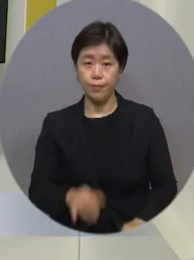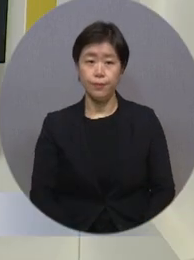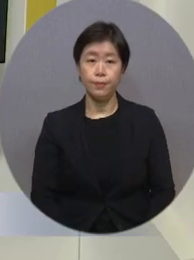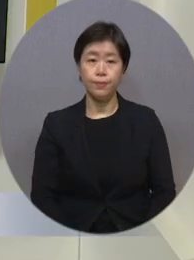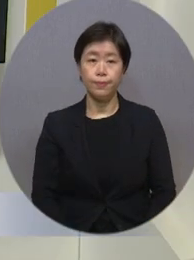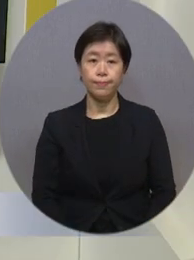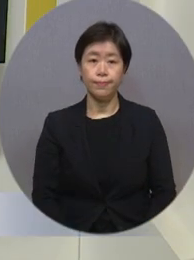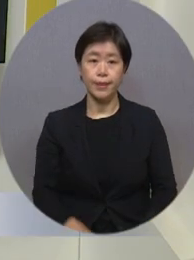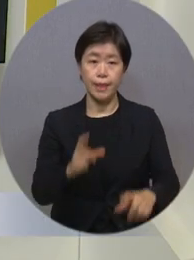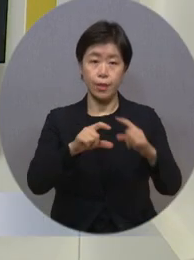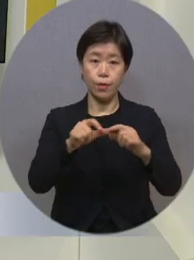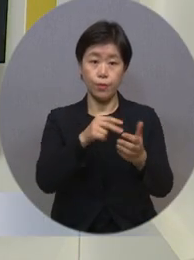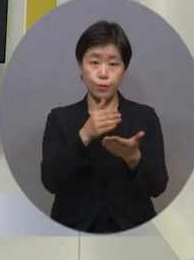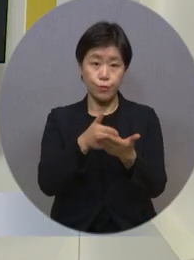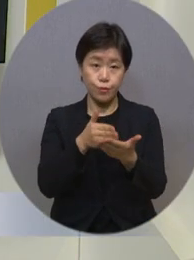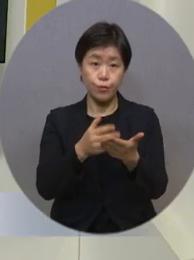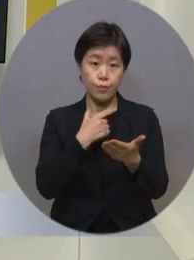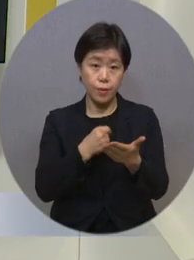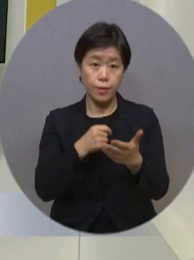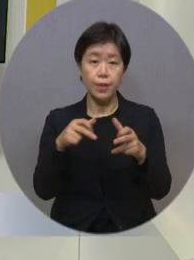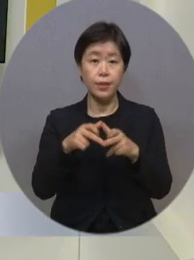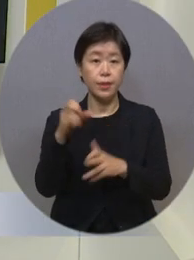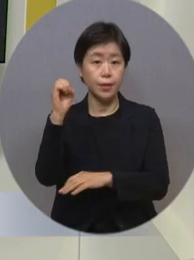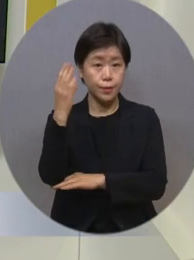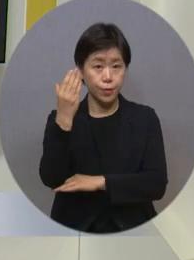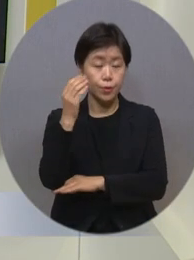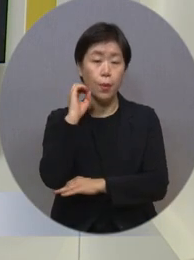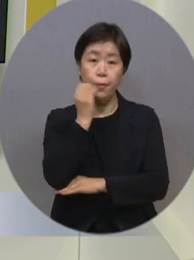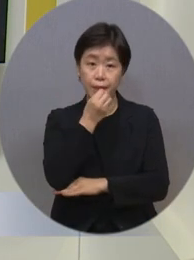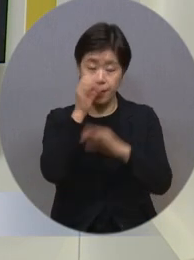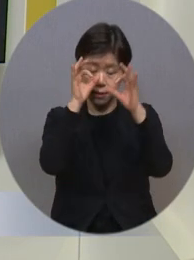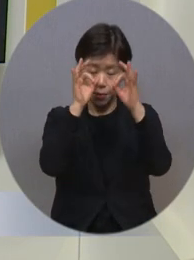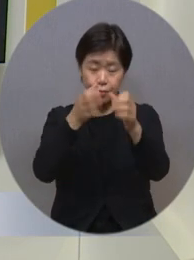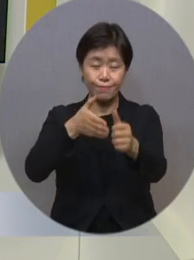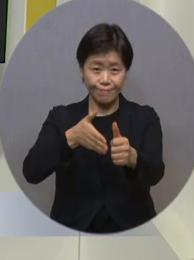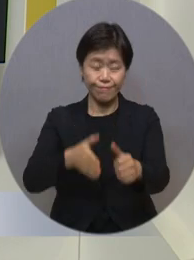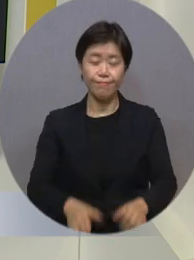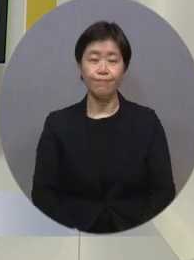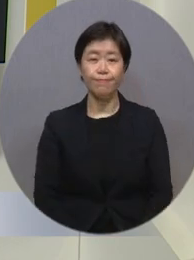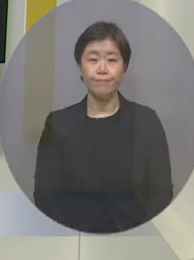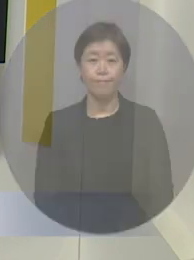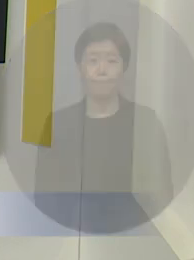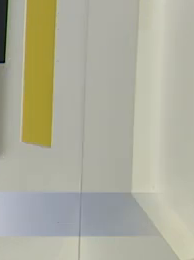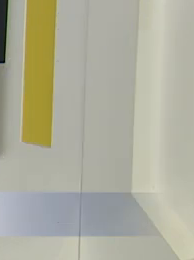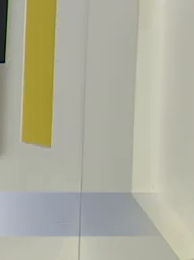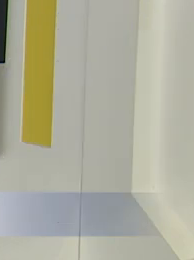더 자세한 뉴스는 장애인 신문과 웰페어뉴스 홈페이지를 통해 확인하실 수 있습니다